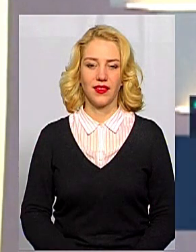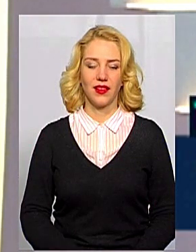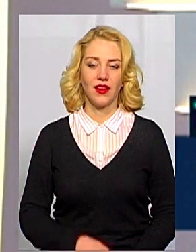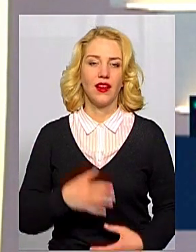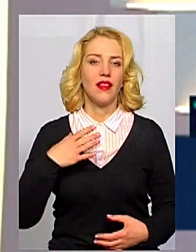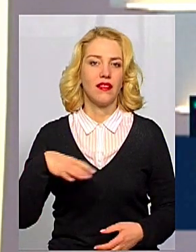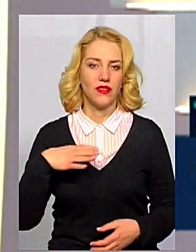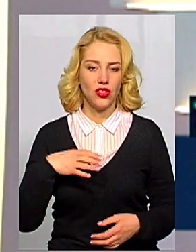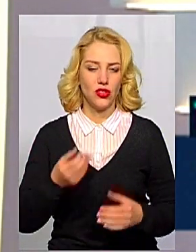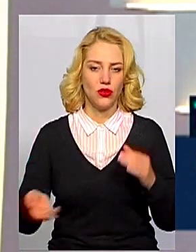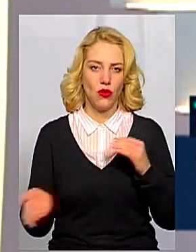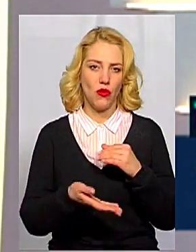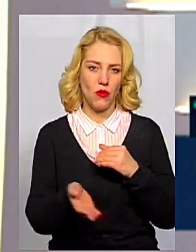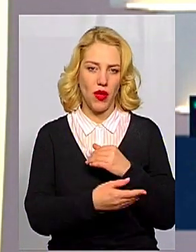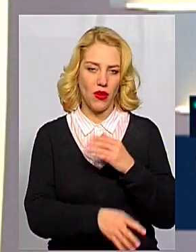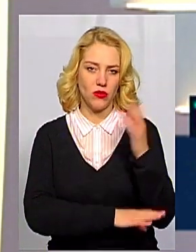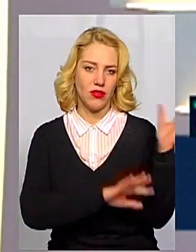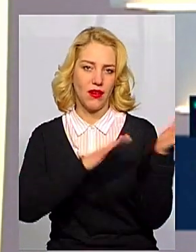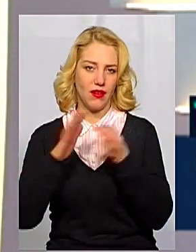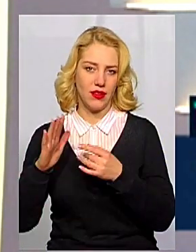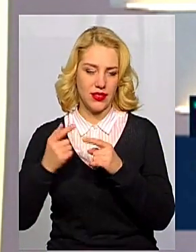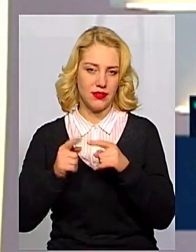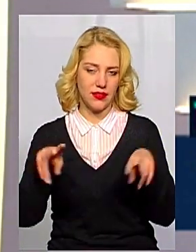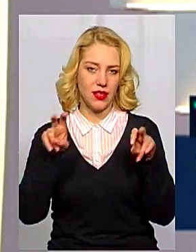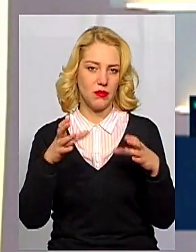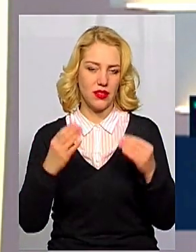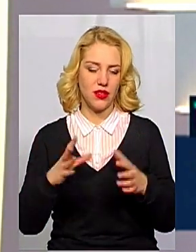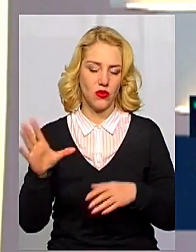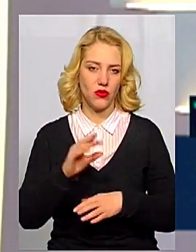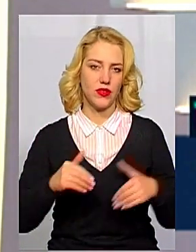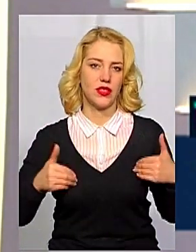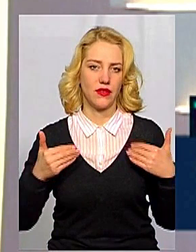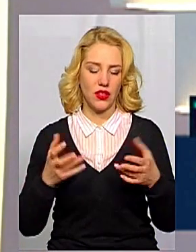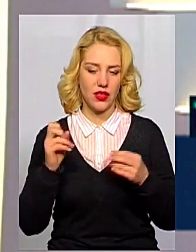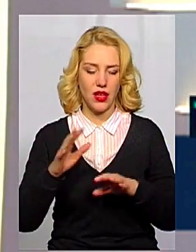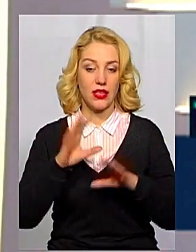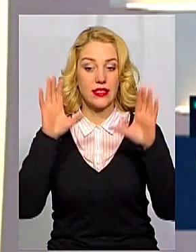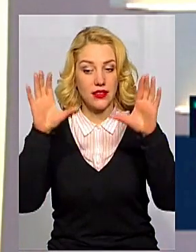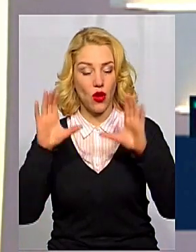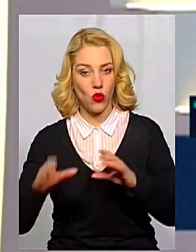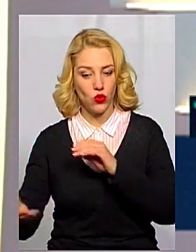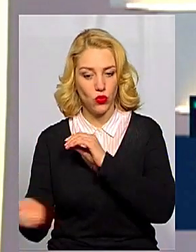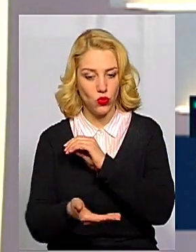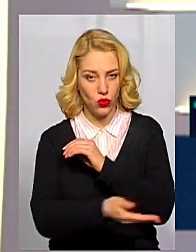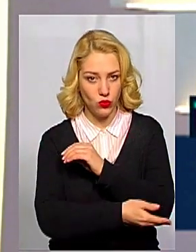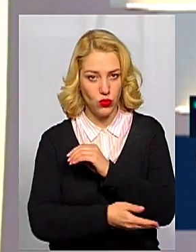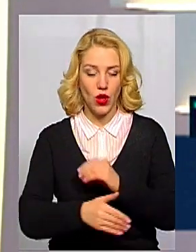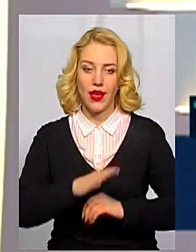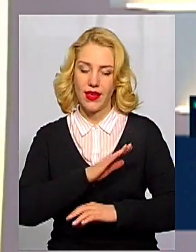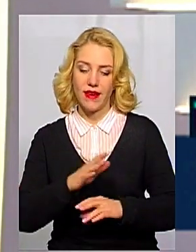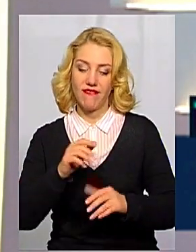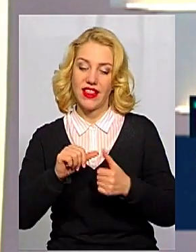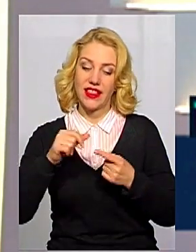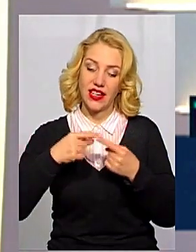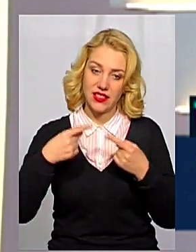Нащо рубають ліс? Це тема дня. Усіх вітаємо. Як законну рубку дерев на Хмельниччині відрізнити від незаконної, а